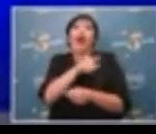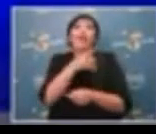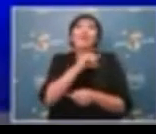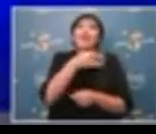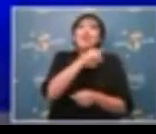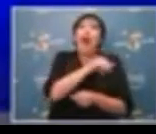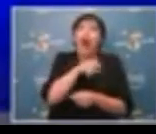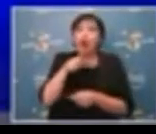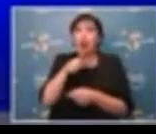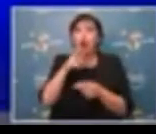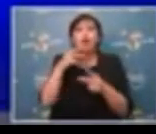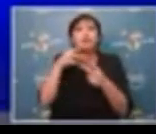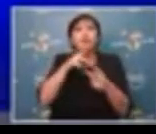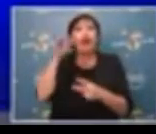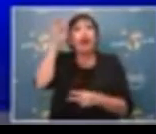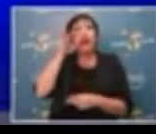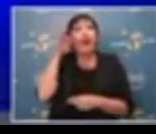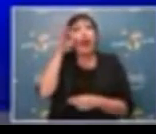un cazzo.